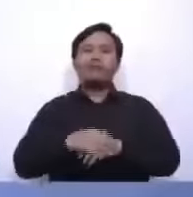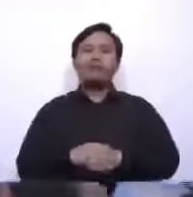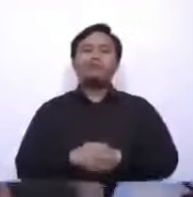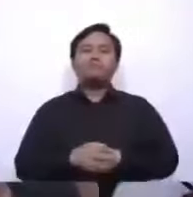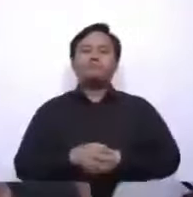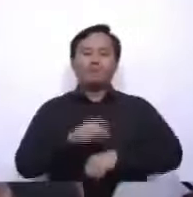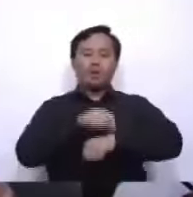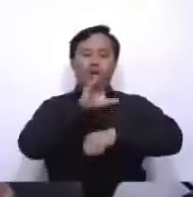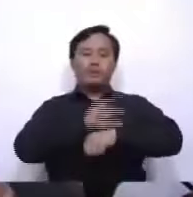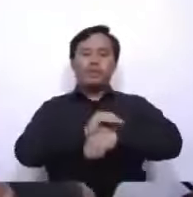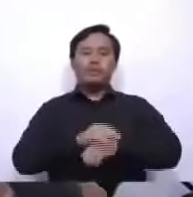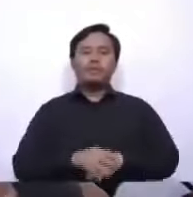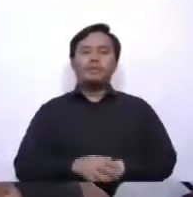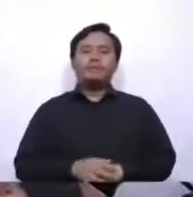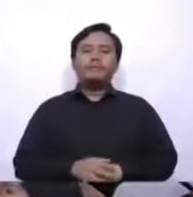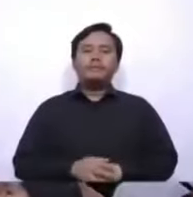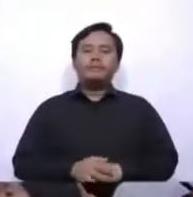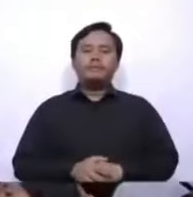kasih. Waktu Anda sudah habis.